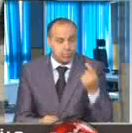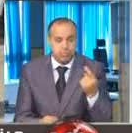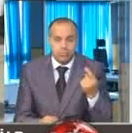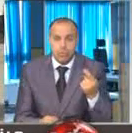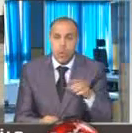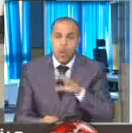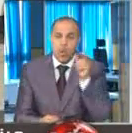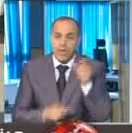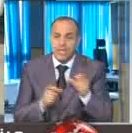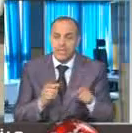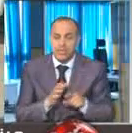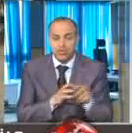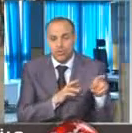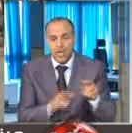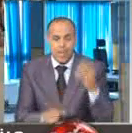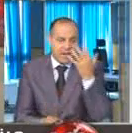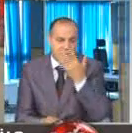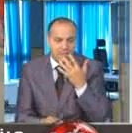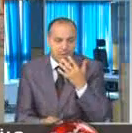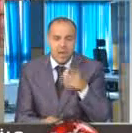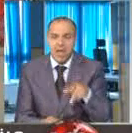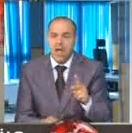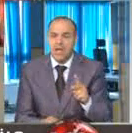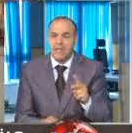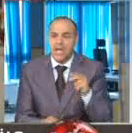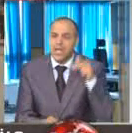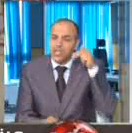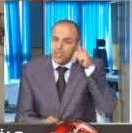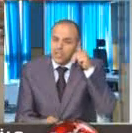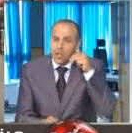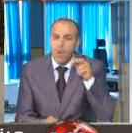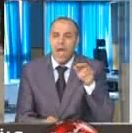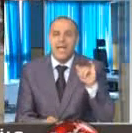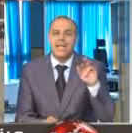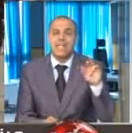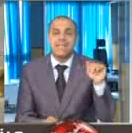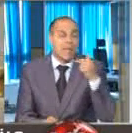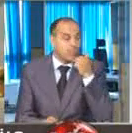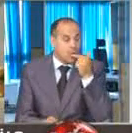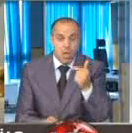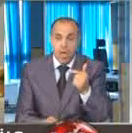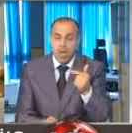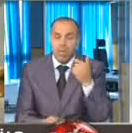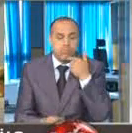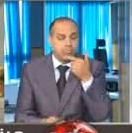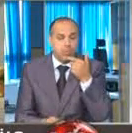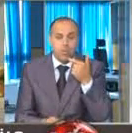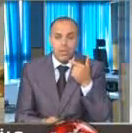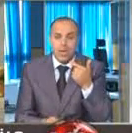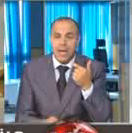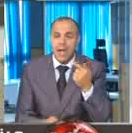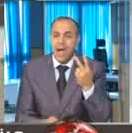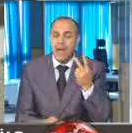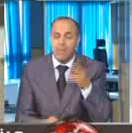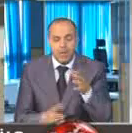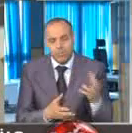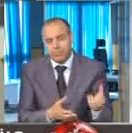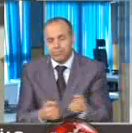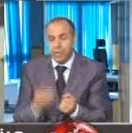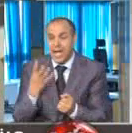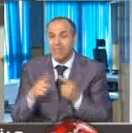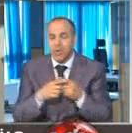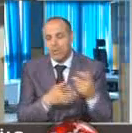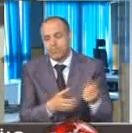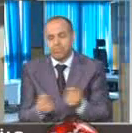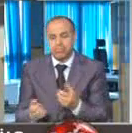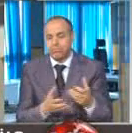كل المهاجرين أتوا من إفريقيا ومعظمهم من نيجيريا وإريتريا، وقد تمت نجدتهم خلال 4 عمليات إنقاذ،